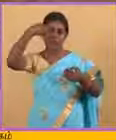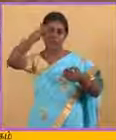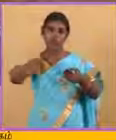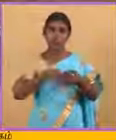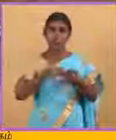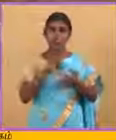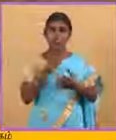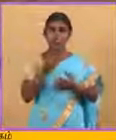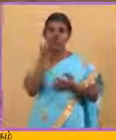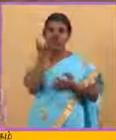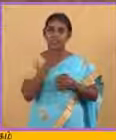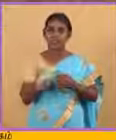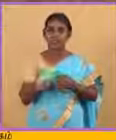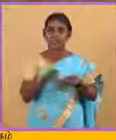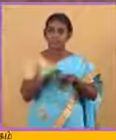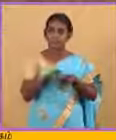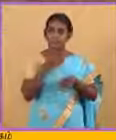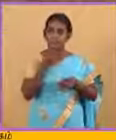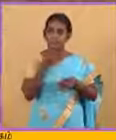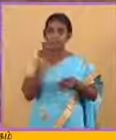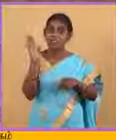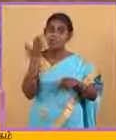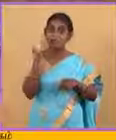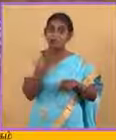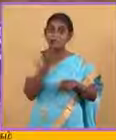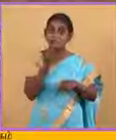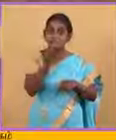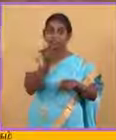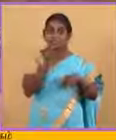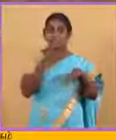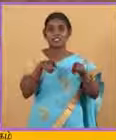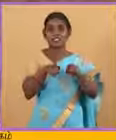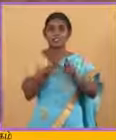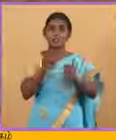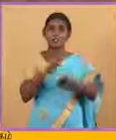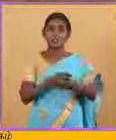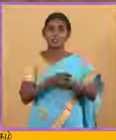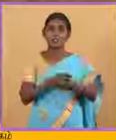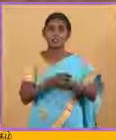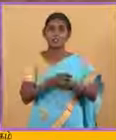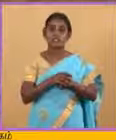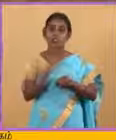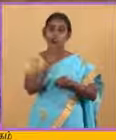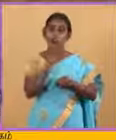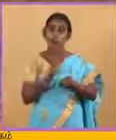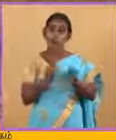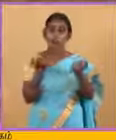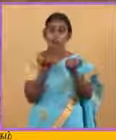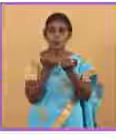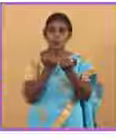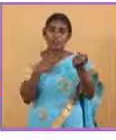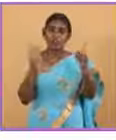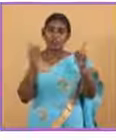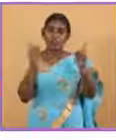போதே நம் நாவில் தேன் ஊறுகின்றது அல்லவா மாணவ செல்வங்களே? இப்பொழுது நாம் சொற்பூங்காவில் இருக்கிறோம் என்று கற்பனை செய்து